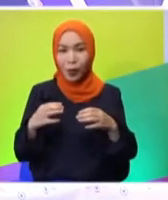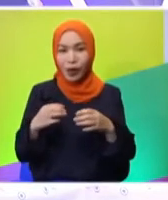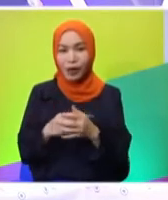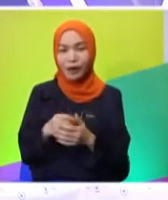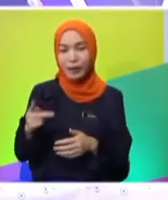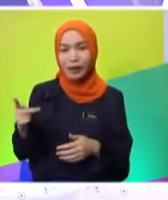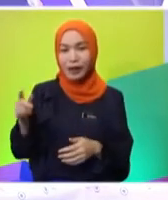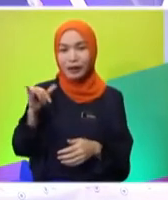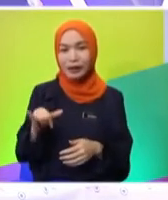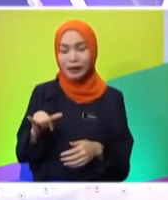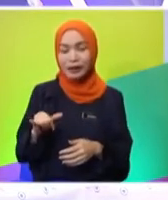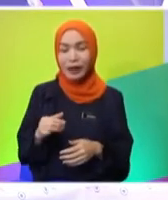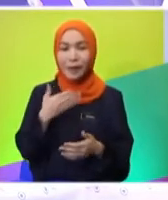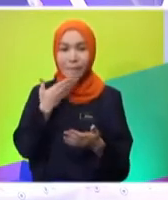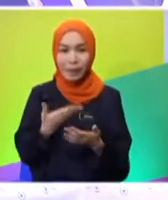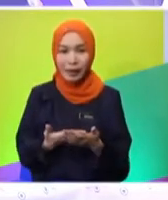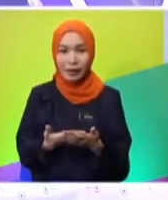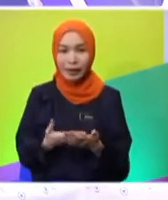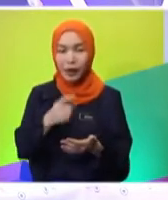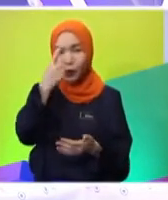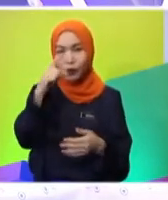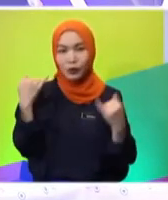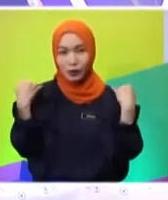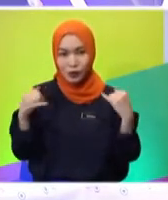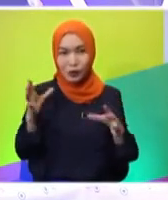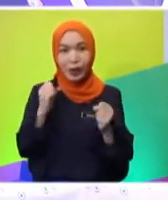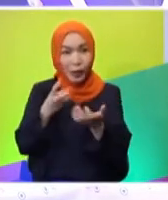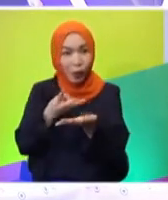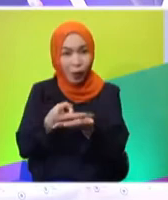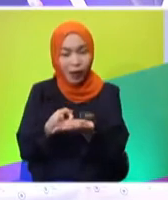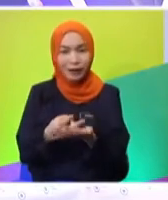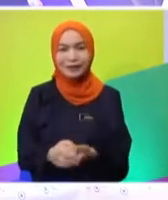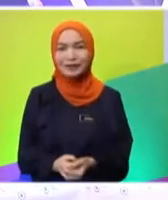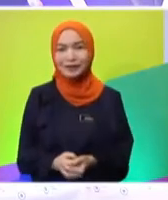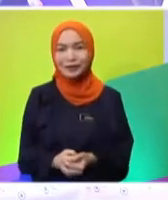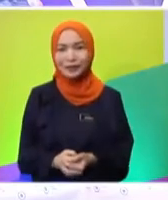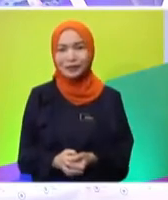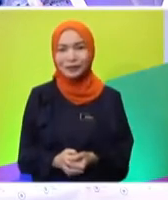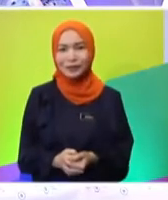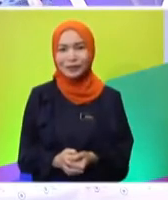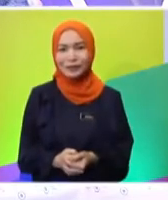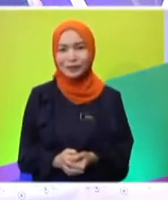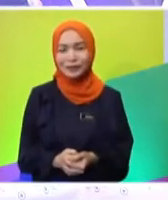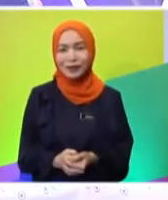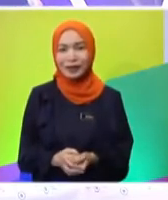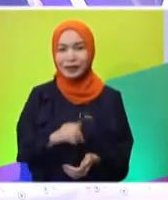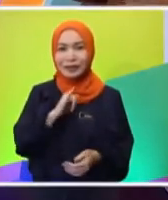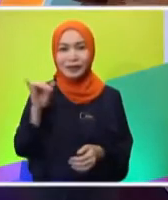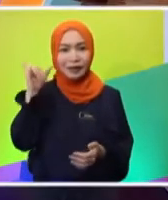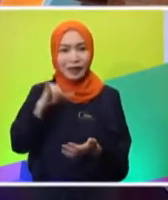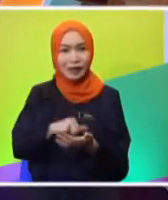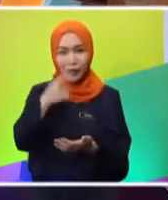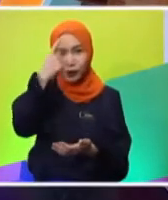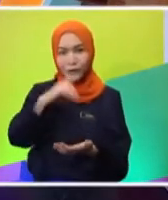menghasilkan sesuatu sebab Bilqis enak jual bukan senang kalau kita tetap hasil Kenken betul dan pastinya untuk pembelajaran